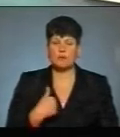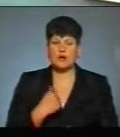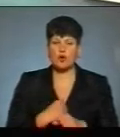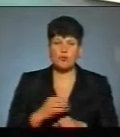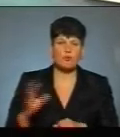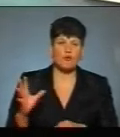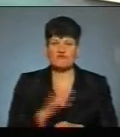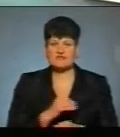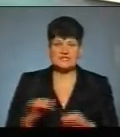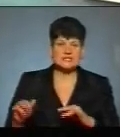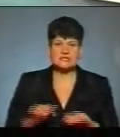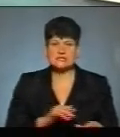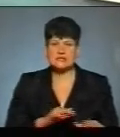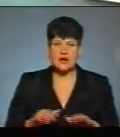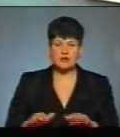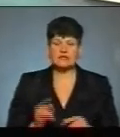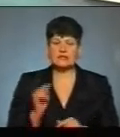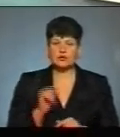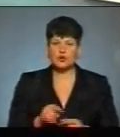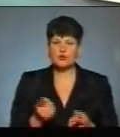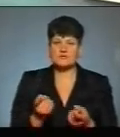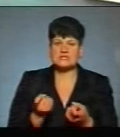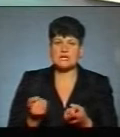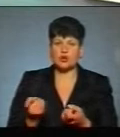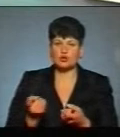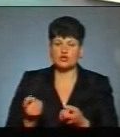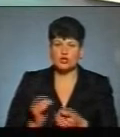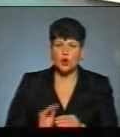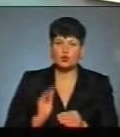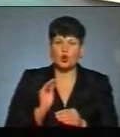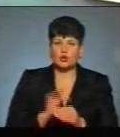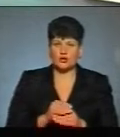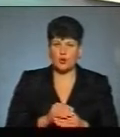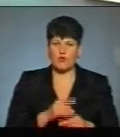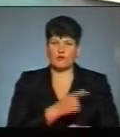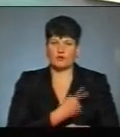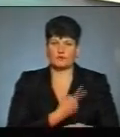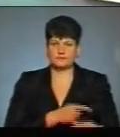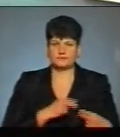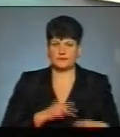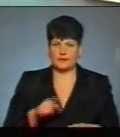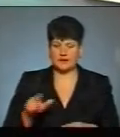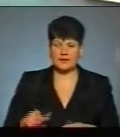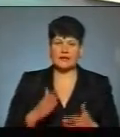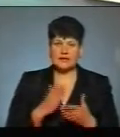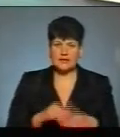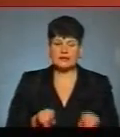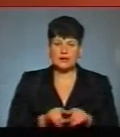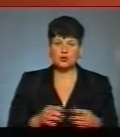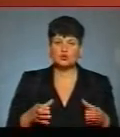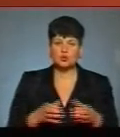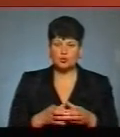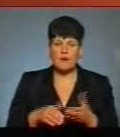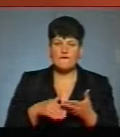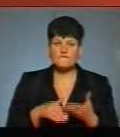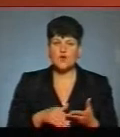всіх заходів, щоб залучити додатковий медперсонал. Також є волонтери, група волонтерів-медиків,